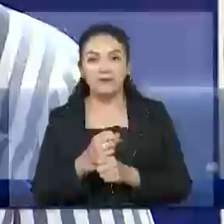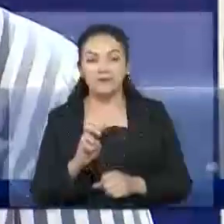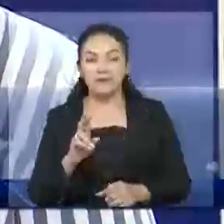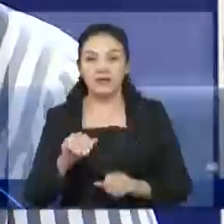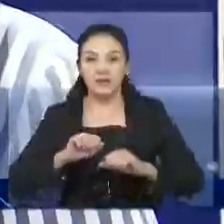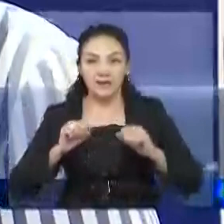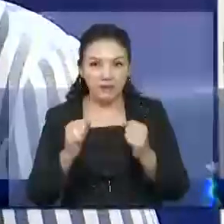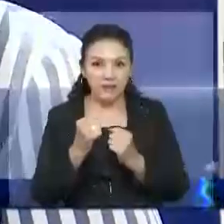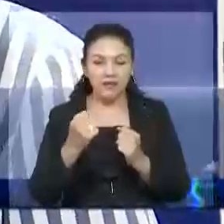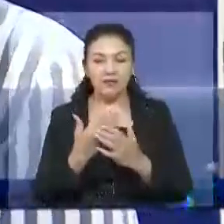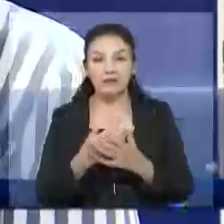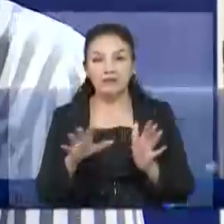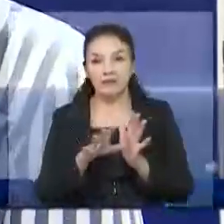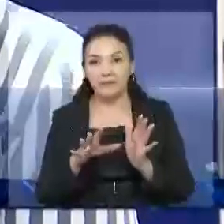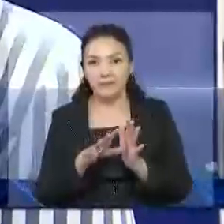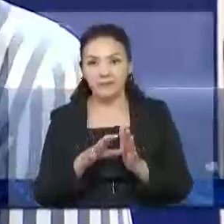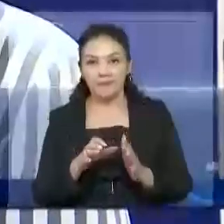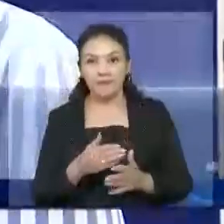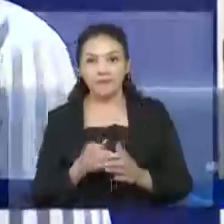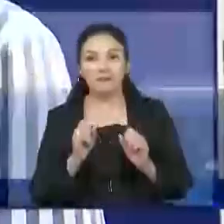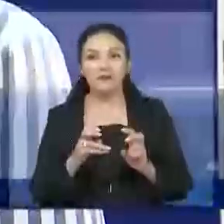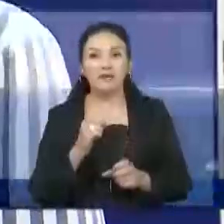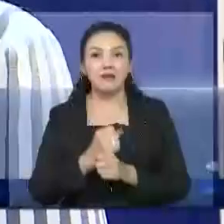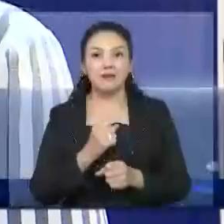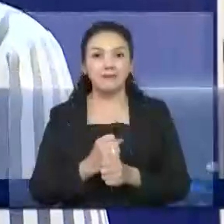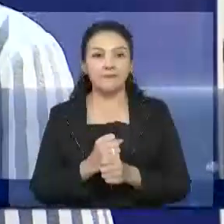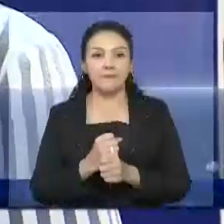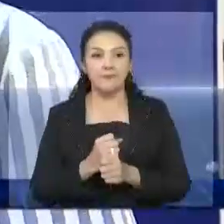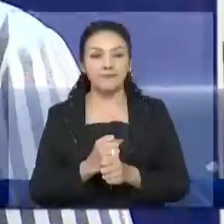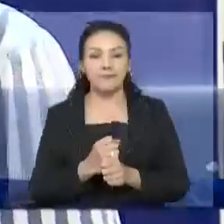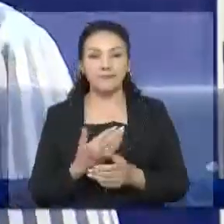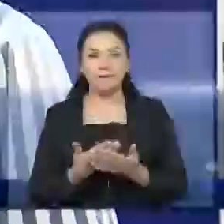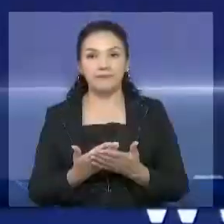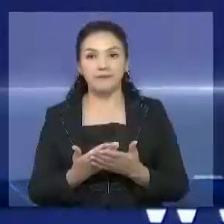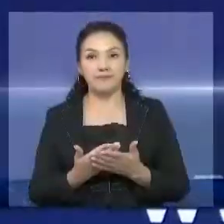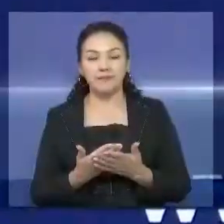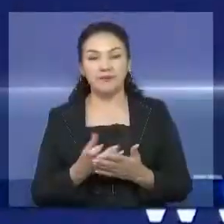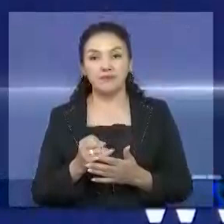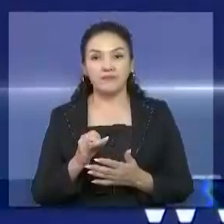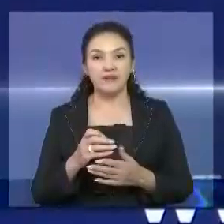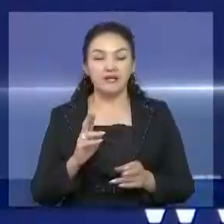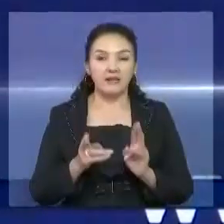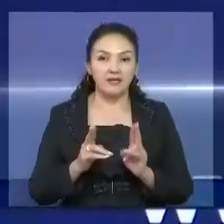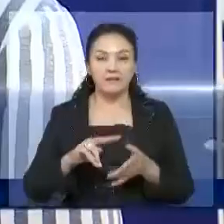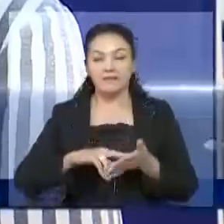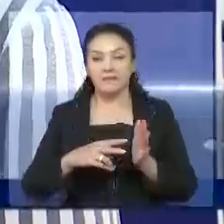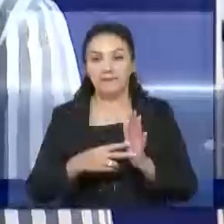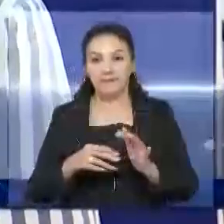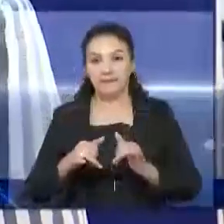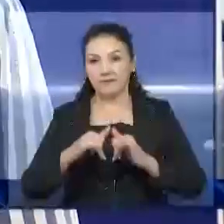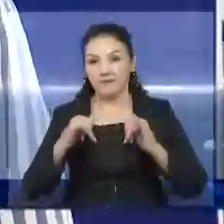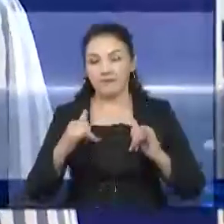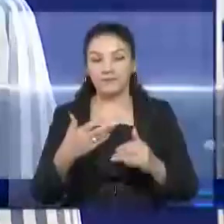с газовыми, с электрическими, как работать с банкетной выпечкой. Планы